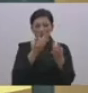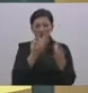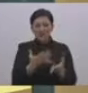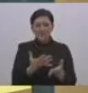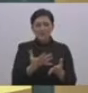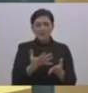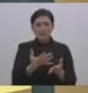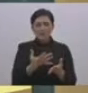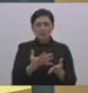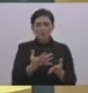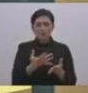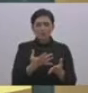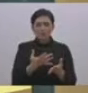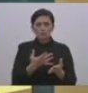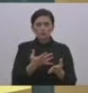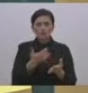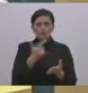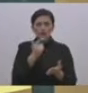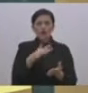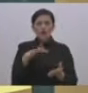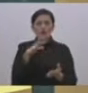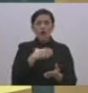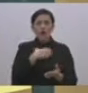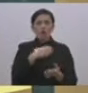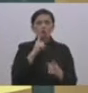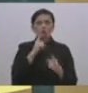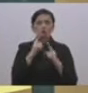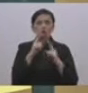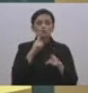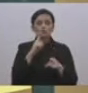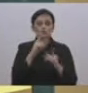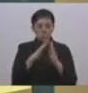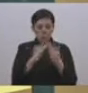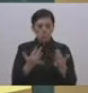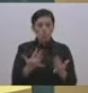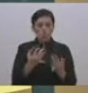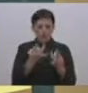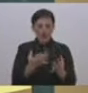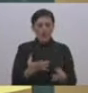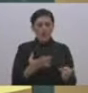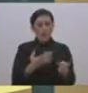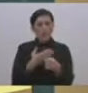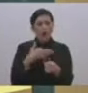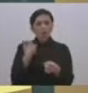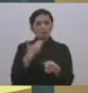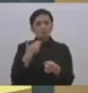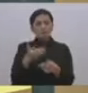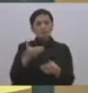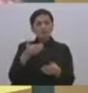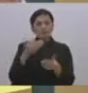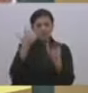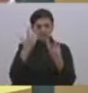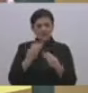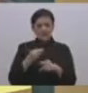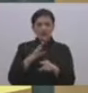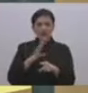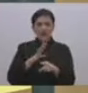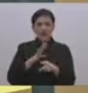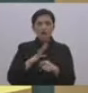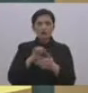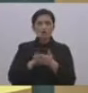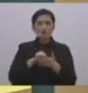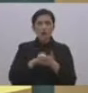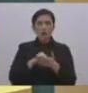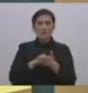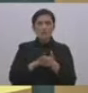elementarulat. Ca eros uși și obi scnoma moget hovat. Elementarulat. Țin ad greb și homi hoic, imi zi sa puzul